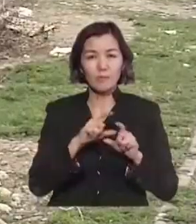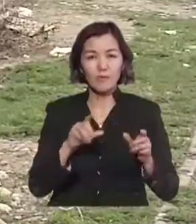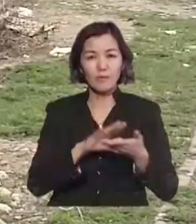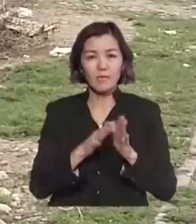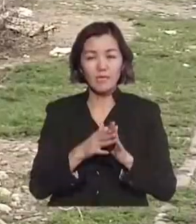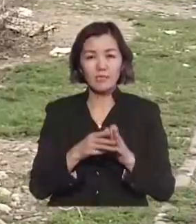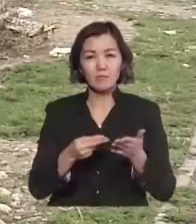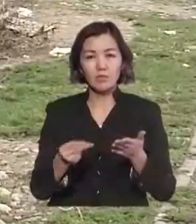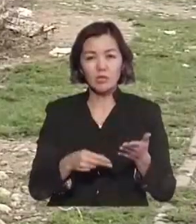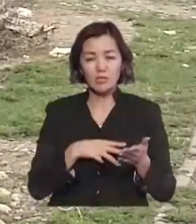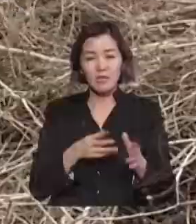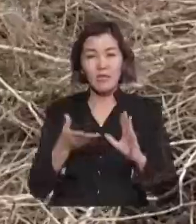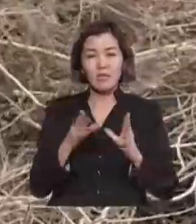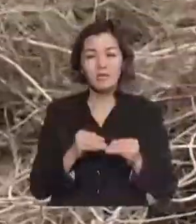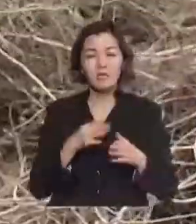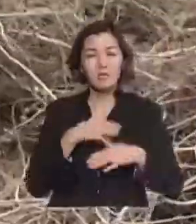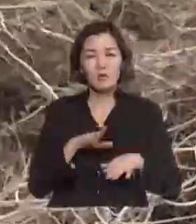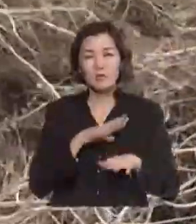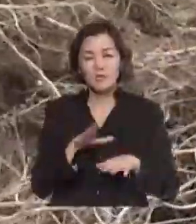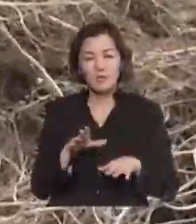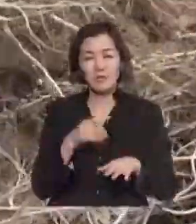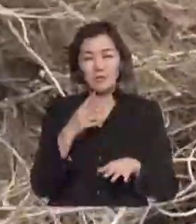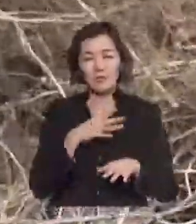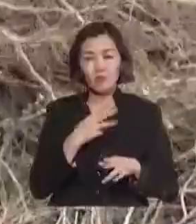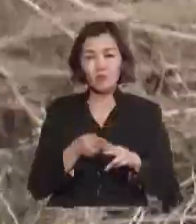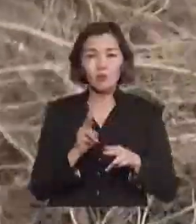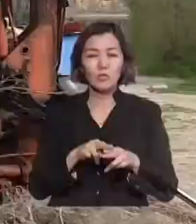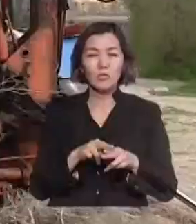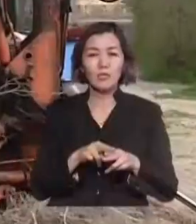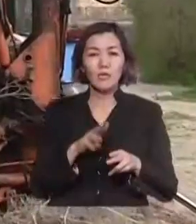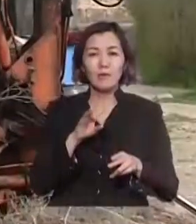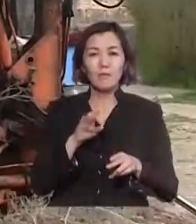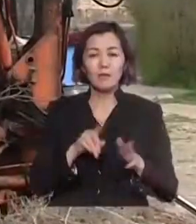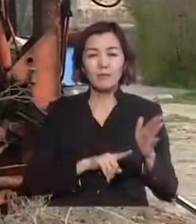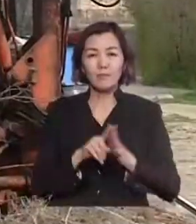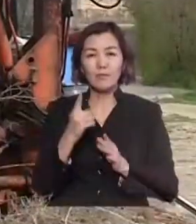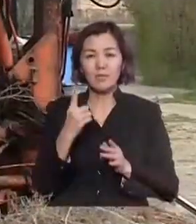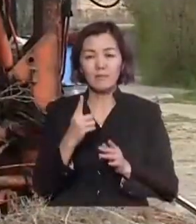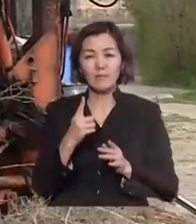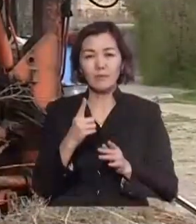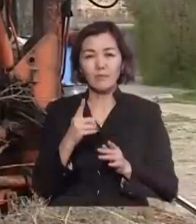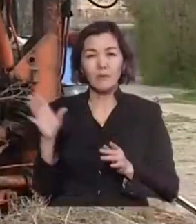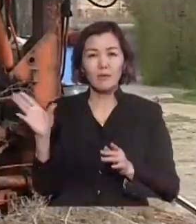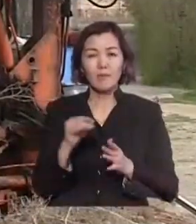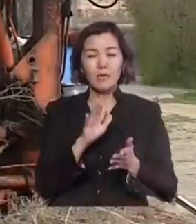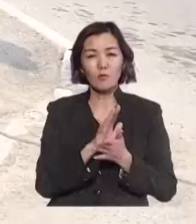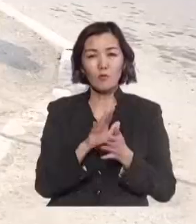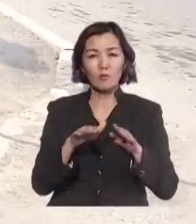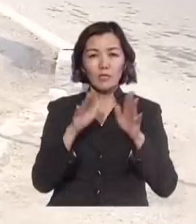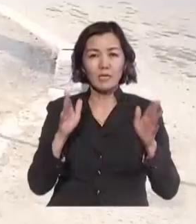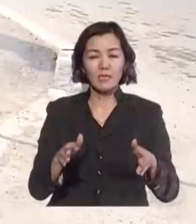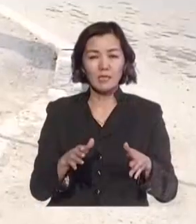шарт жасаған. Бірақ нәтижесі көңіл қуантарлық еместігін айтуда. Сондықтан мамырдың бірінен бастап қала бойынша барлық қоқыс